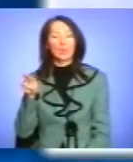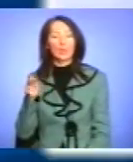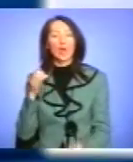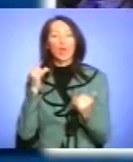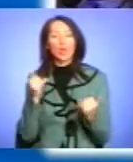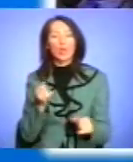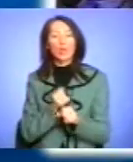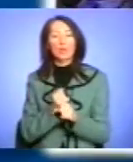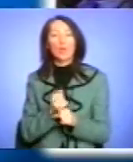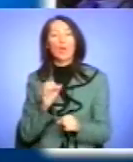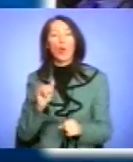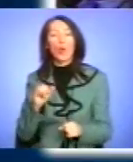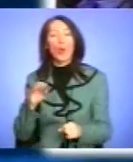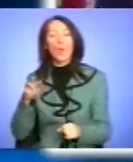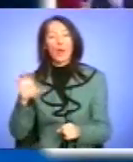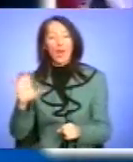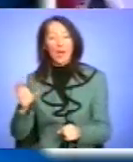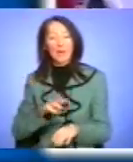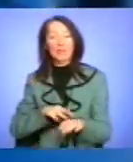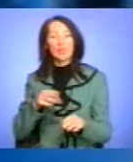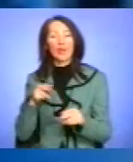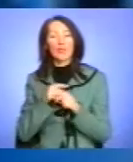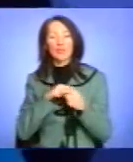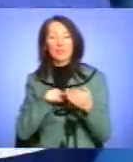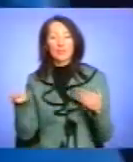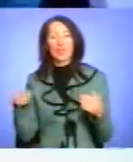Сьогодні працівники УМВС відзначають професійне свято.